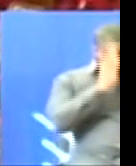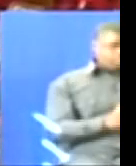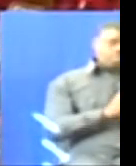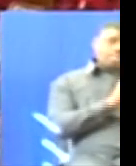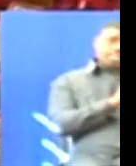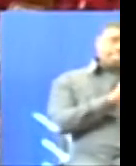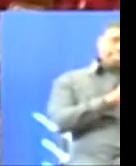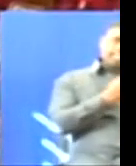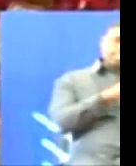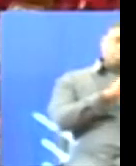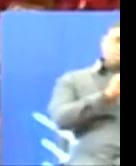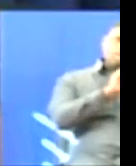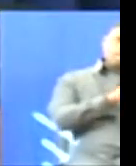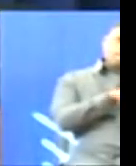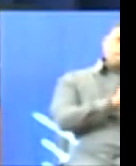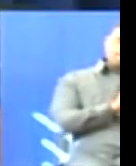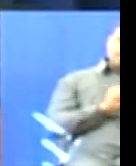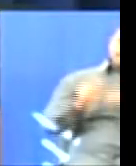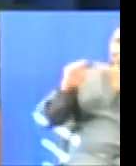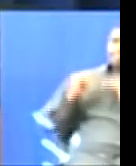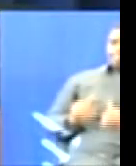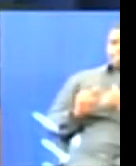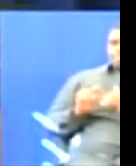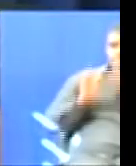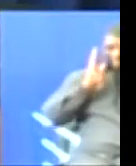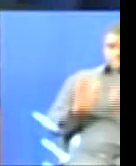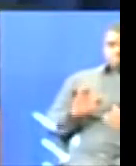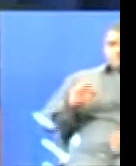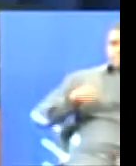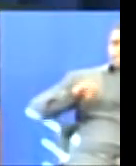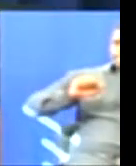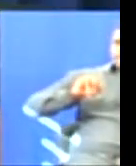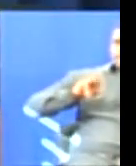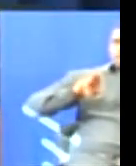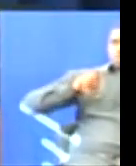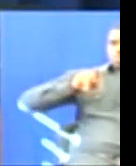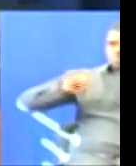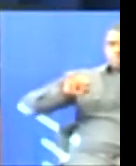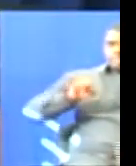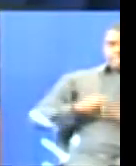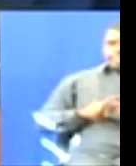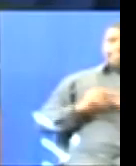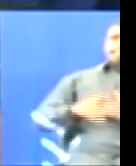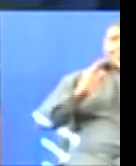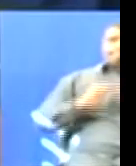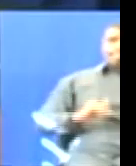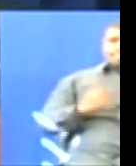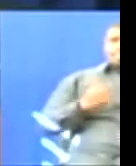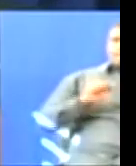Dao, atafuatiwa na Mheshimiwa Musa Bakari Mbarak, Mheshimiwa Munde Tambwe Abdallah